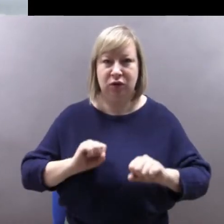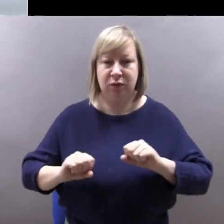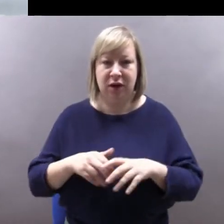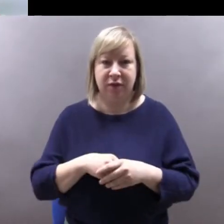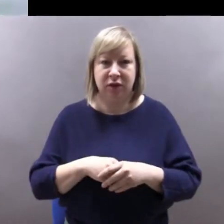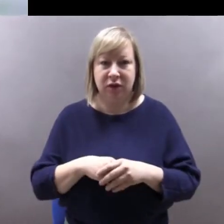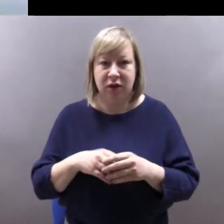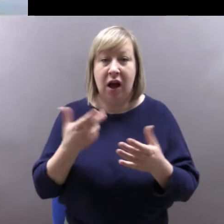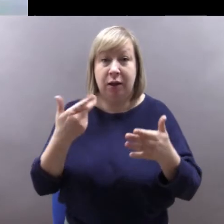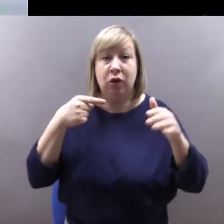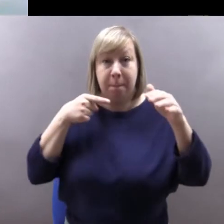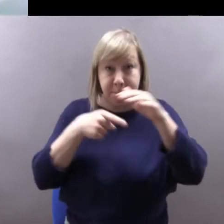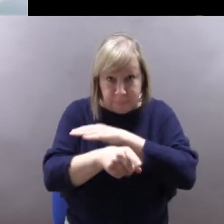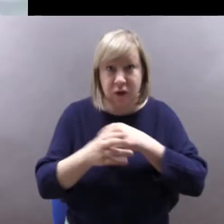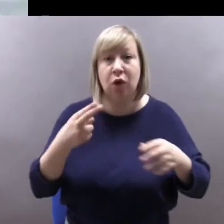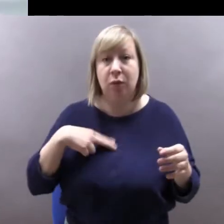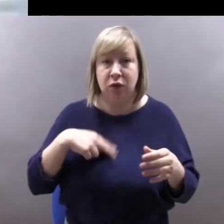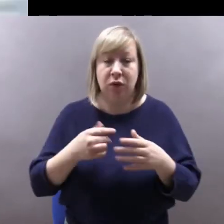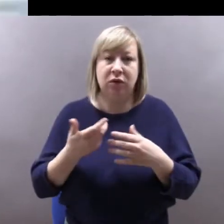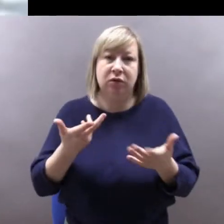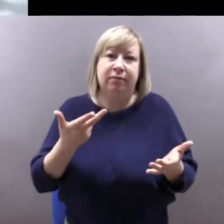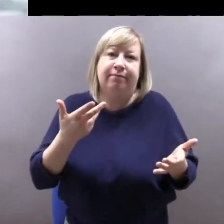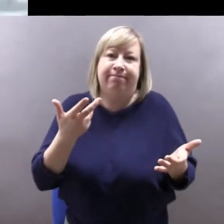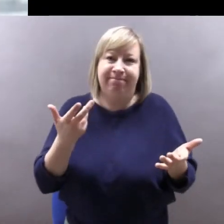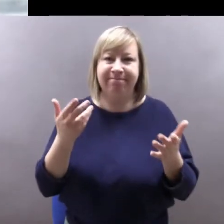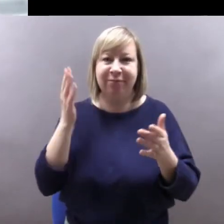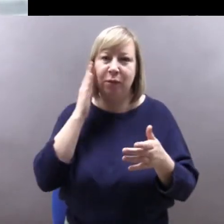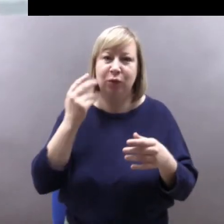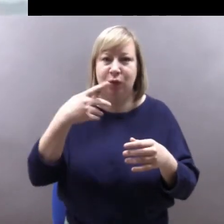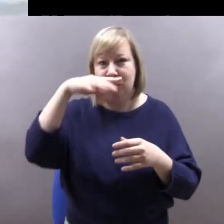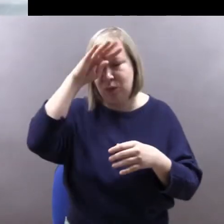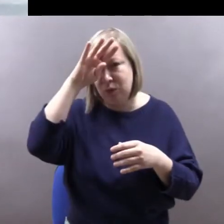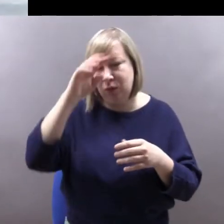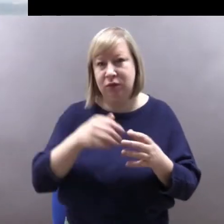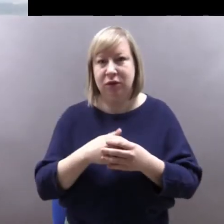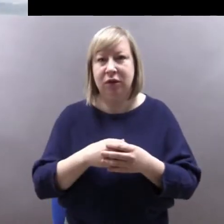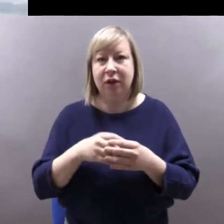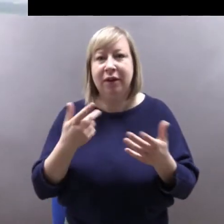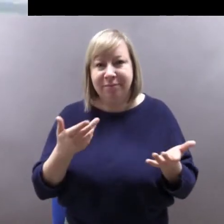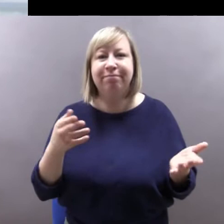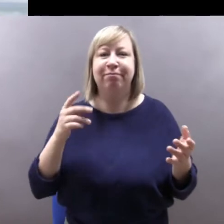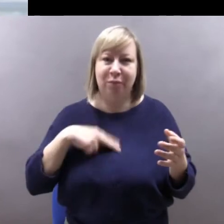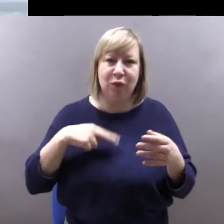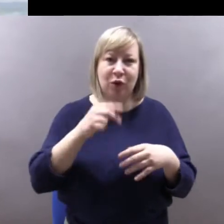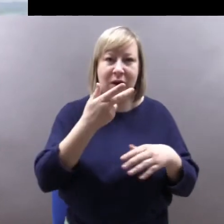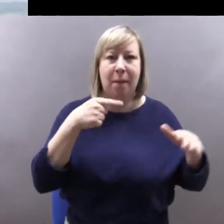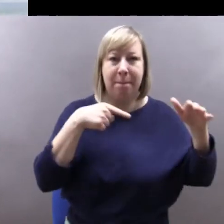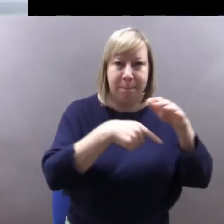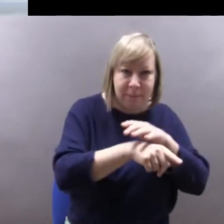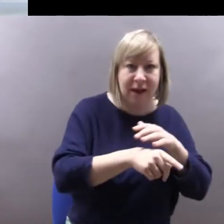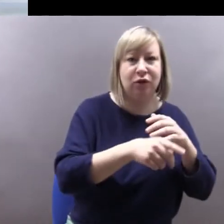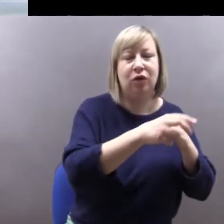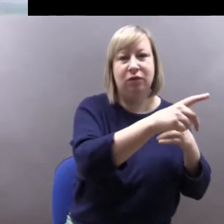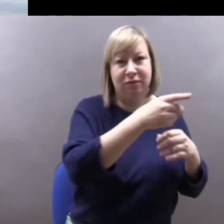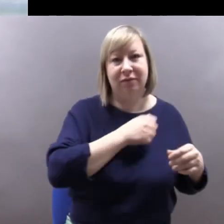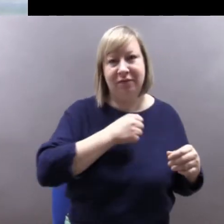niepełnosprawnościami. Nie no, metro ci się podobało jakbyś. No ale mieszkam w Łodzi, więc metro podobało mi się to, które było, jest